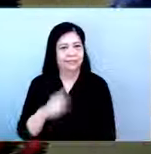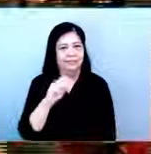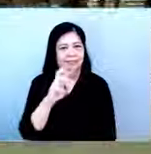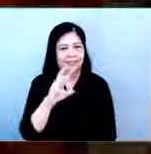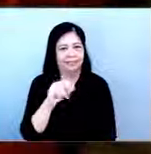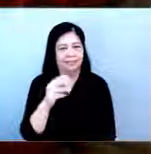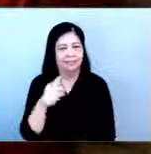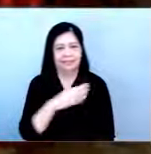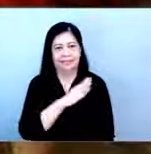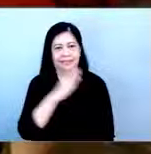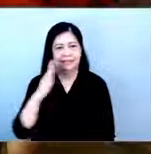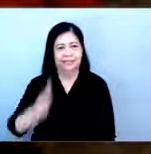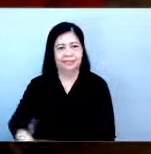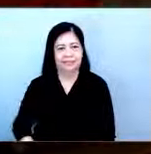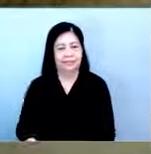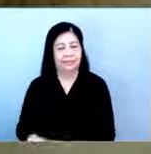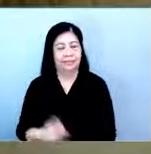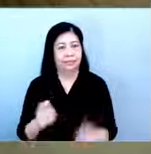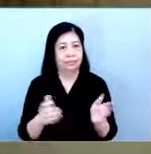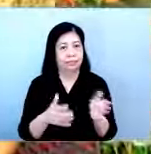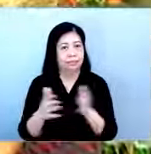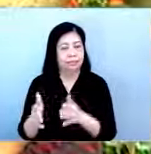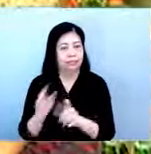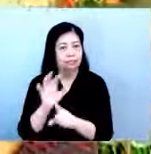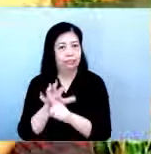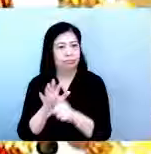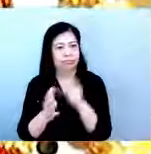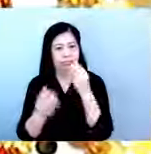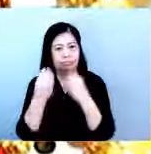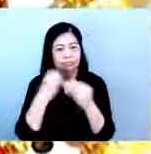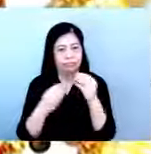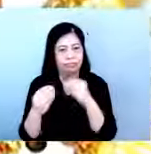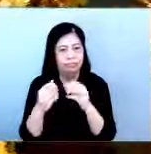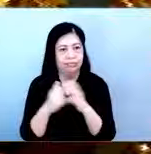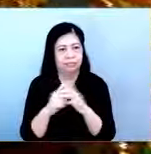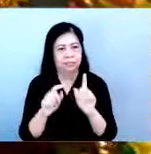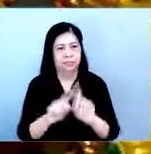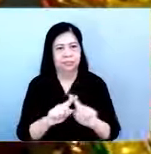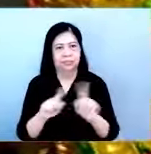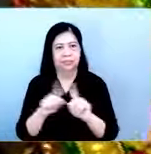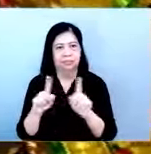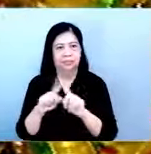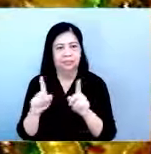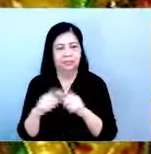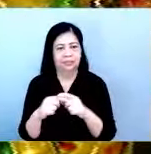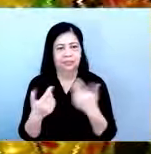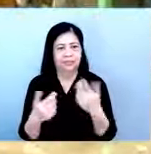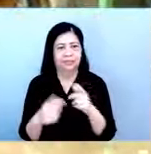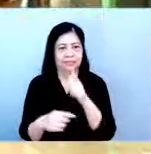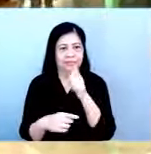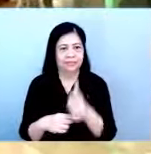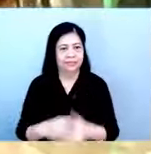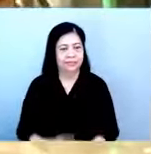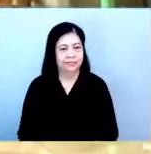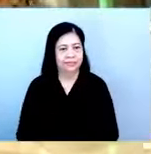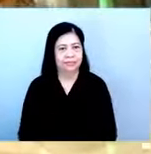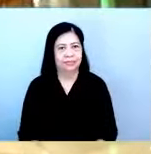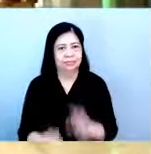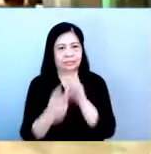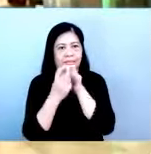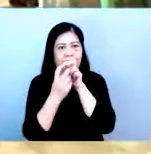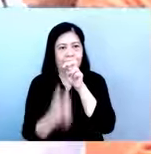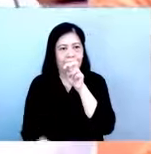Binondo. Bukod sa mga patok na kainan at samot-saring mga pampabuenas, mamangha na rin